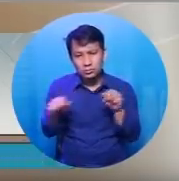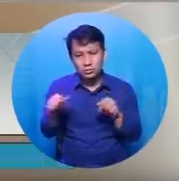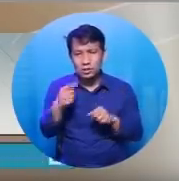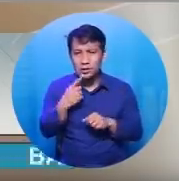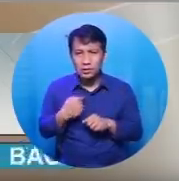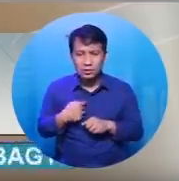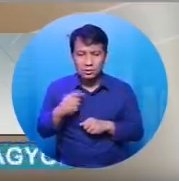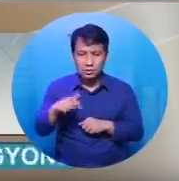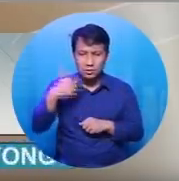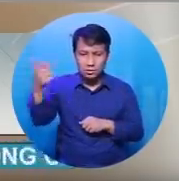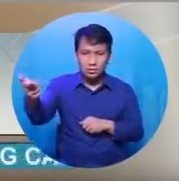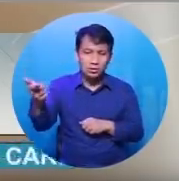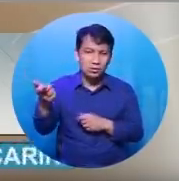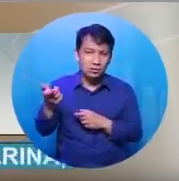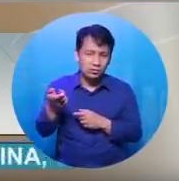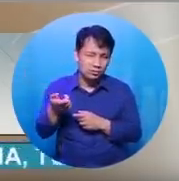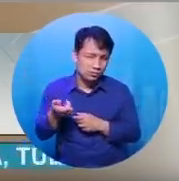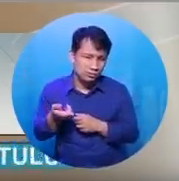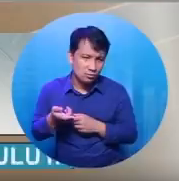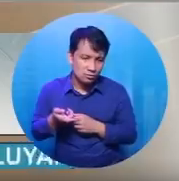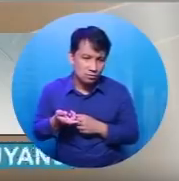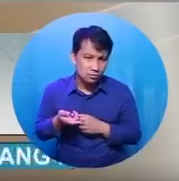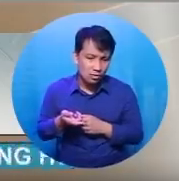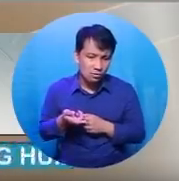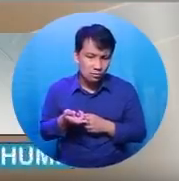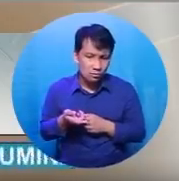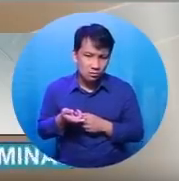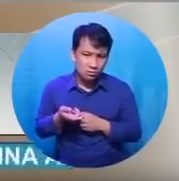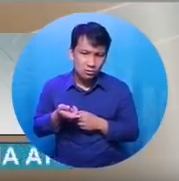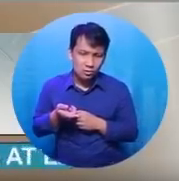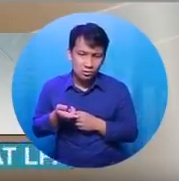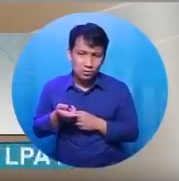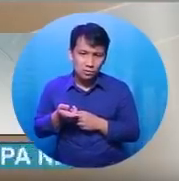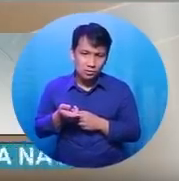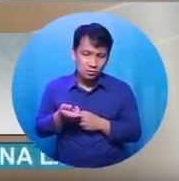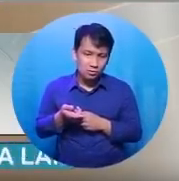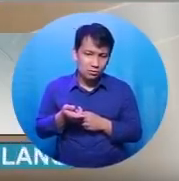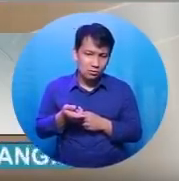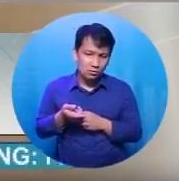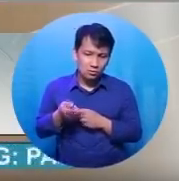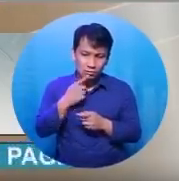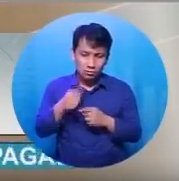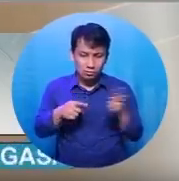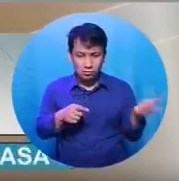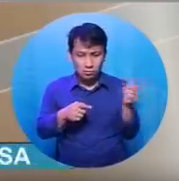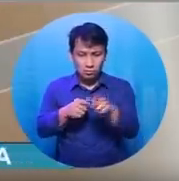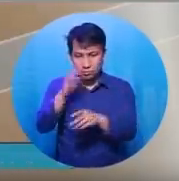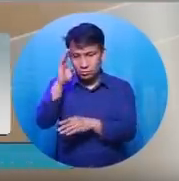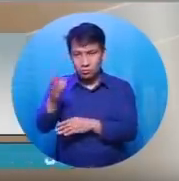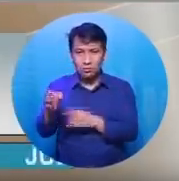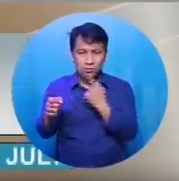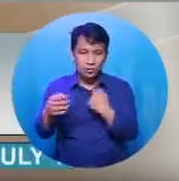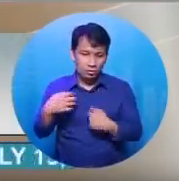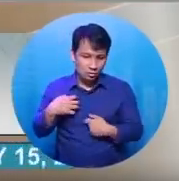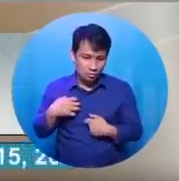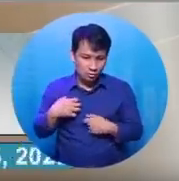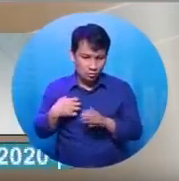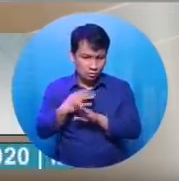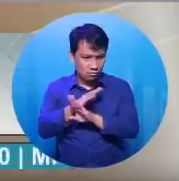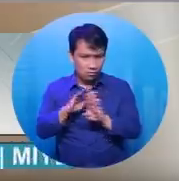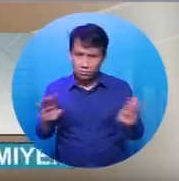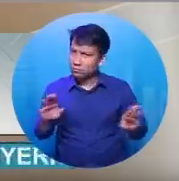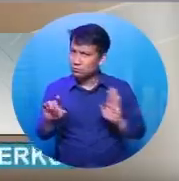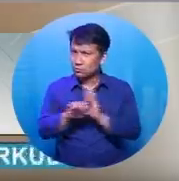Si FRA po sa, sa kulungan para makausap sana si worker. Kaya lang, ang sabi ng police, hindi